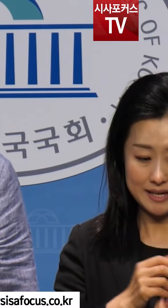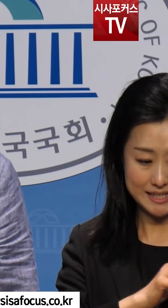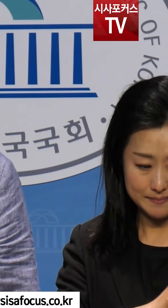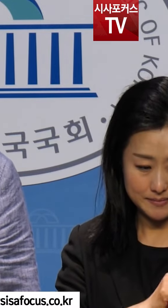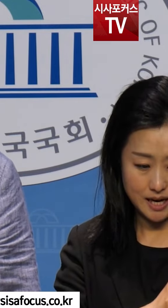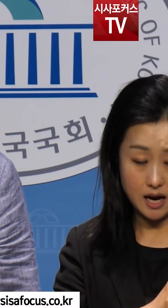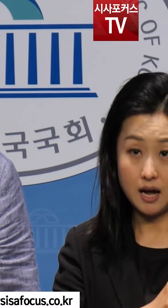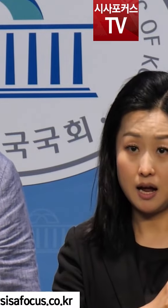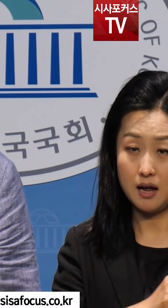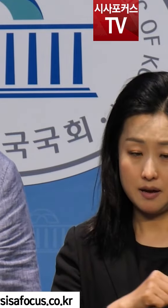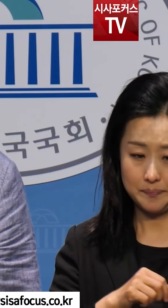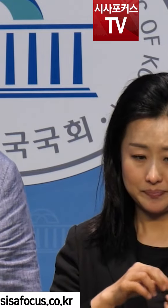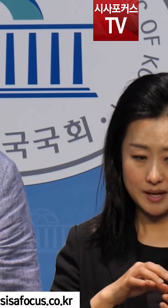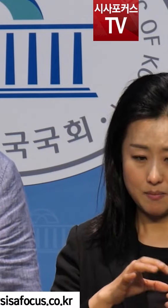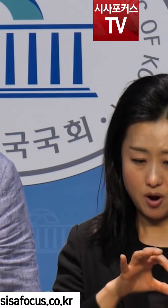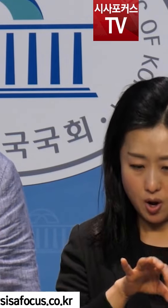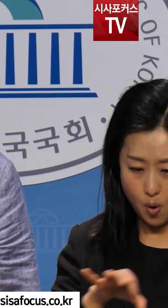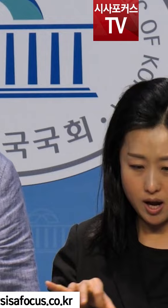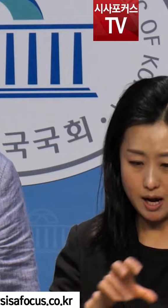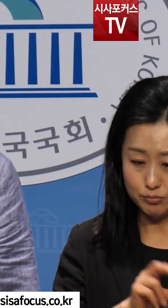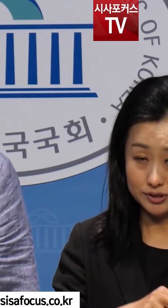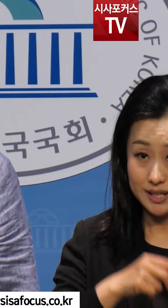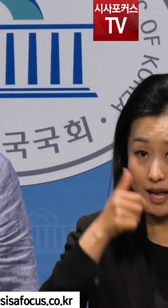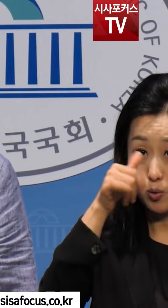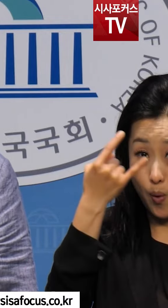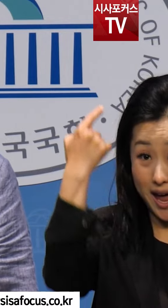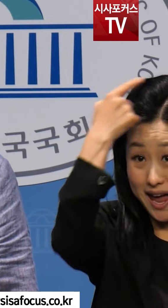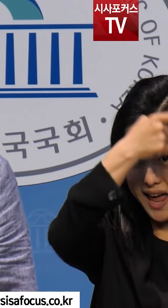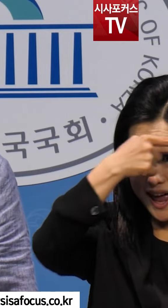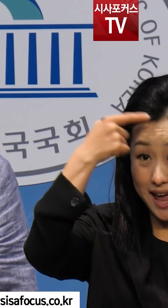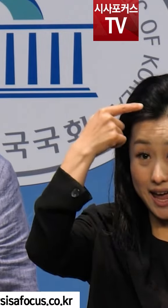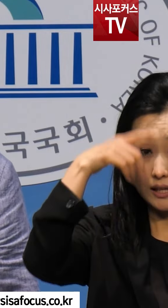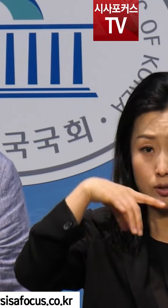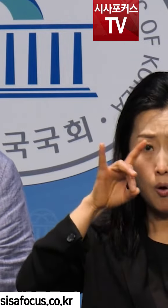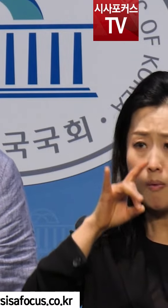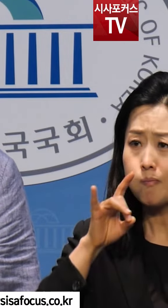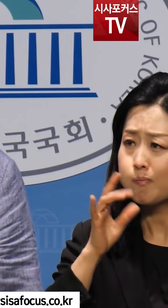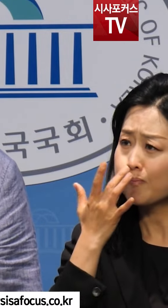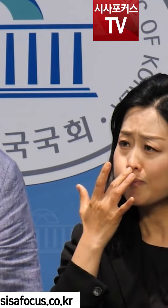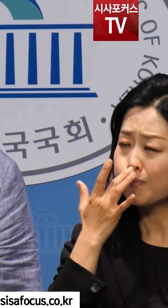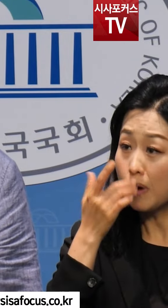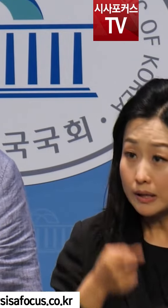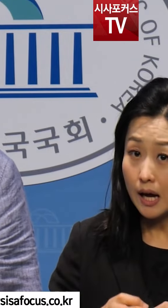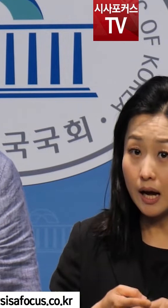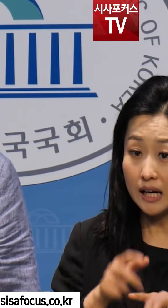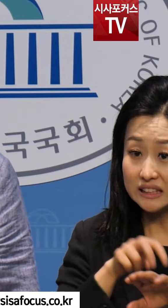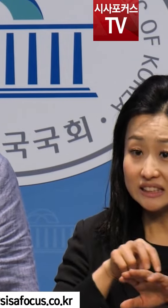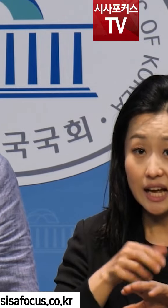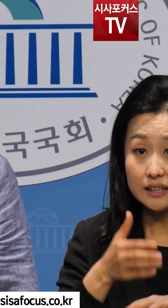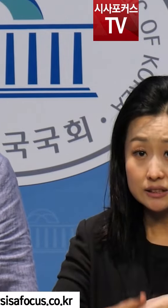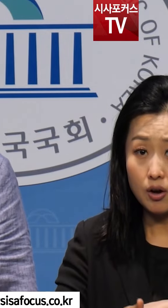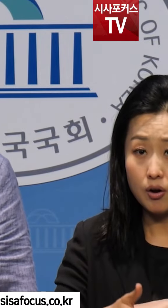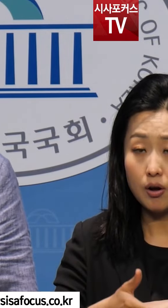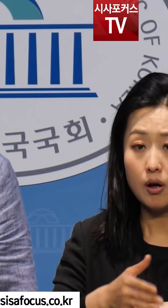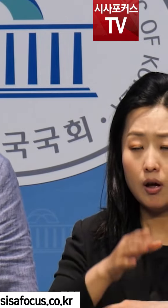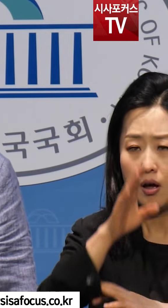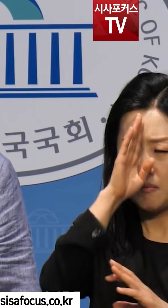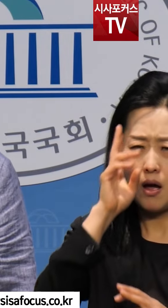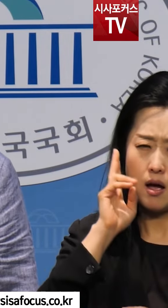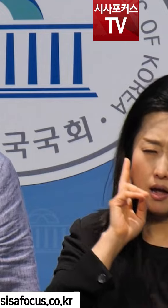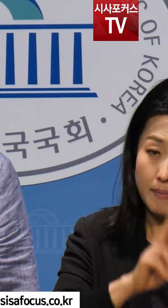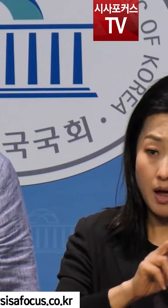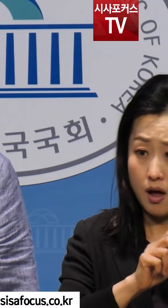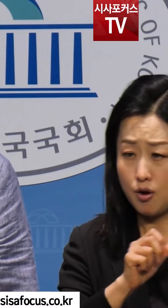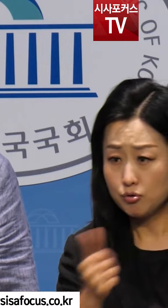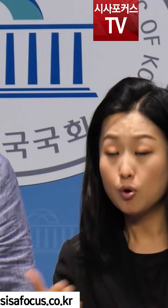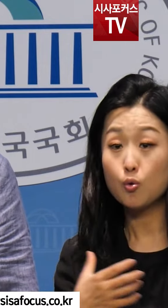심근경색 등 여러 중증질환들이 처음에는 증상이 경미하게 나타나다가 자체 진단이 늦어지면 치명적인